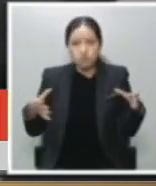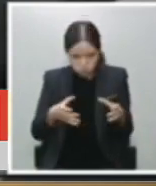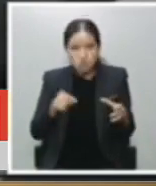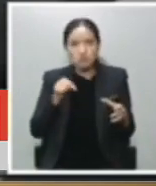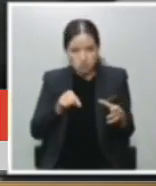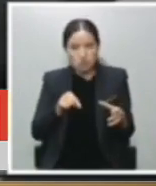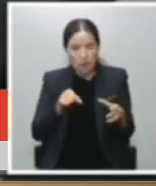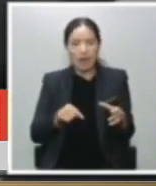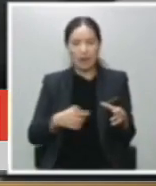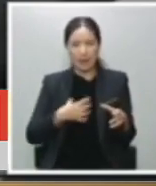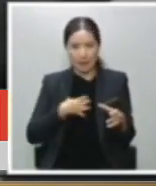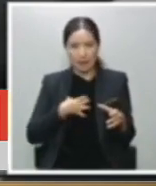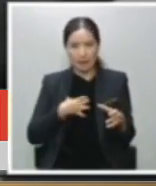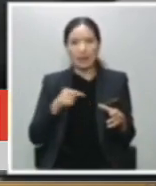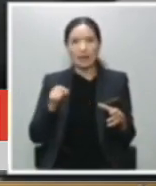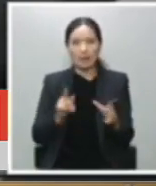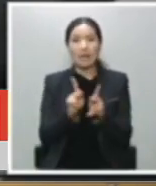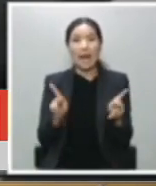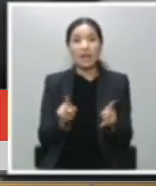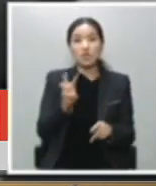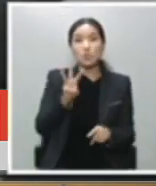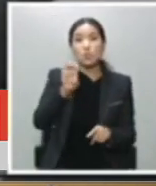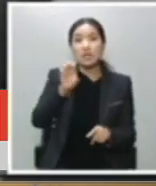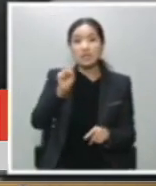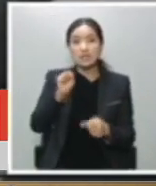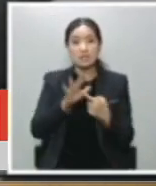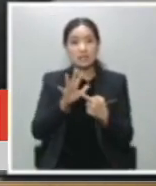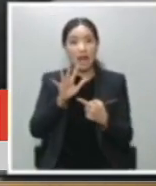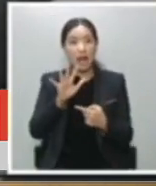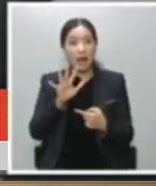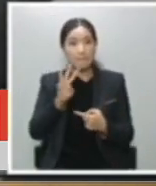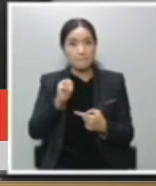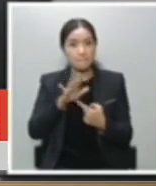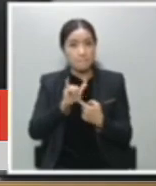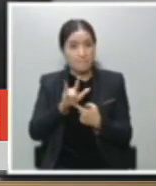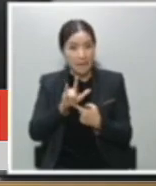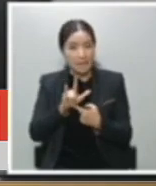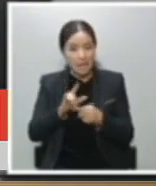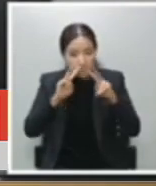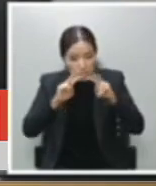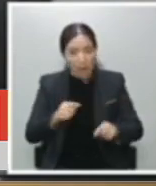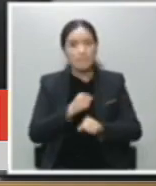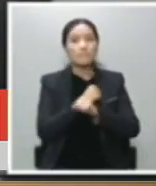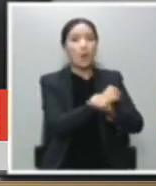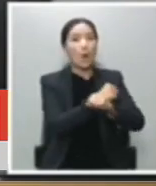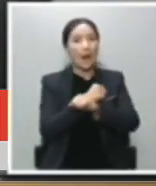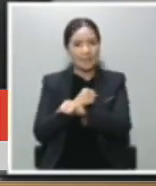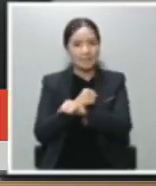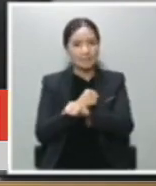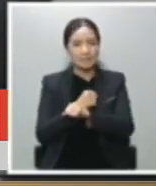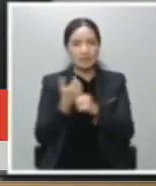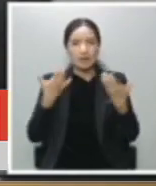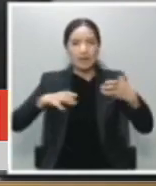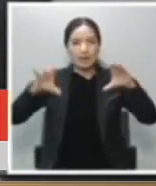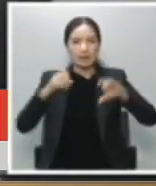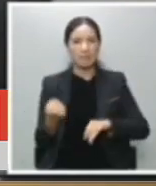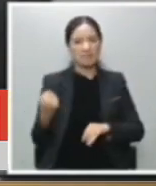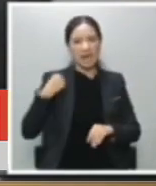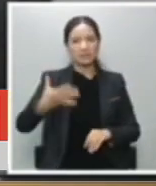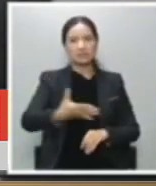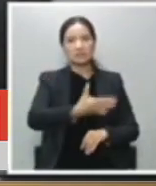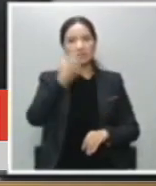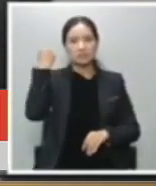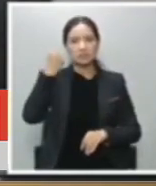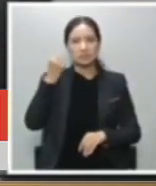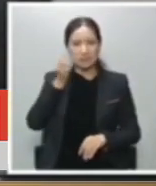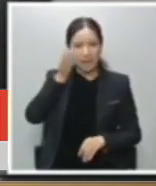มาธิการวิสามัญเพื่อศึกษาแนวทางป้องกันไม่ให้เกิดการรัฐประหารขึ้นอีกในอนาคตของ